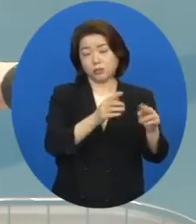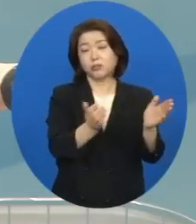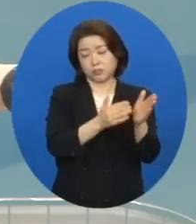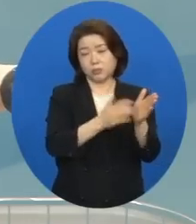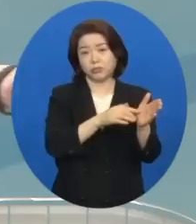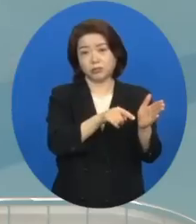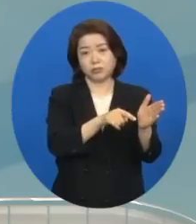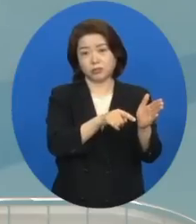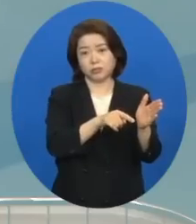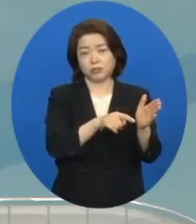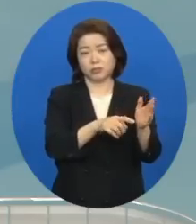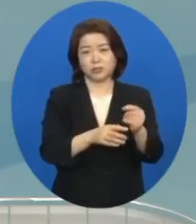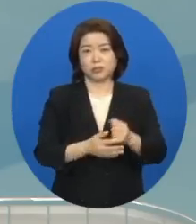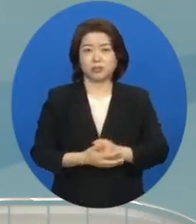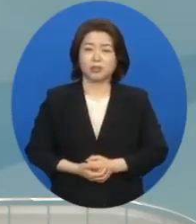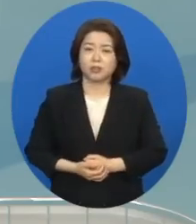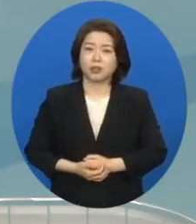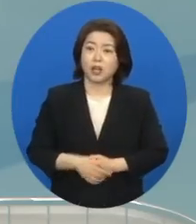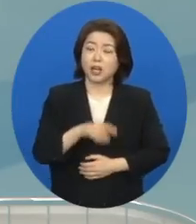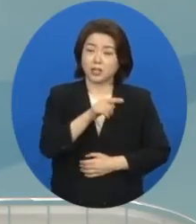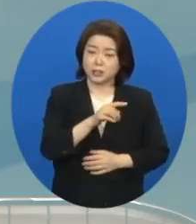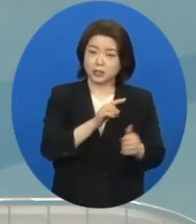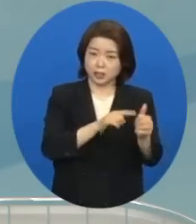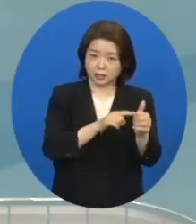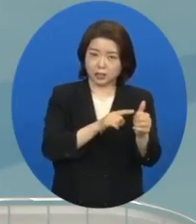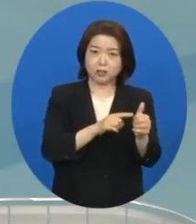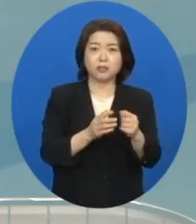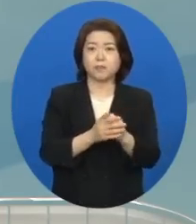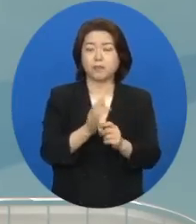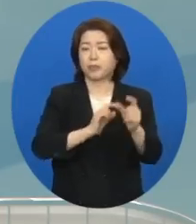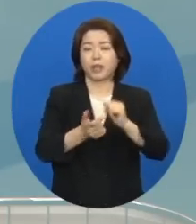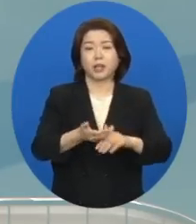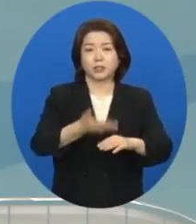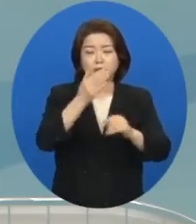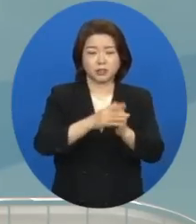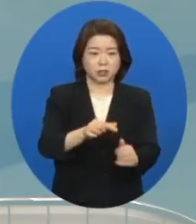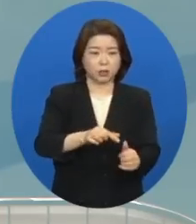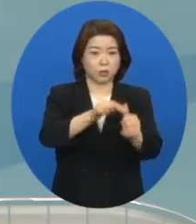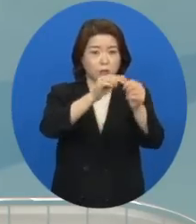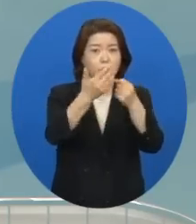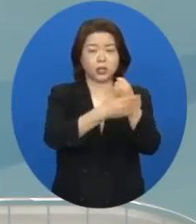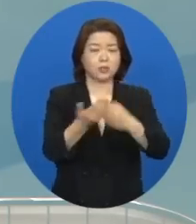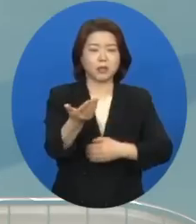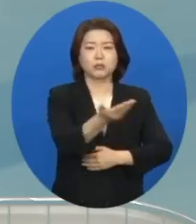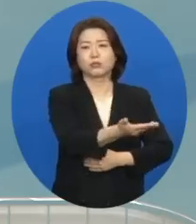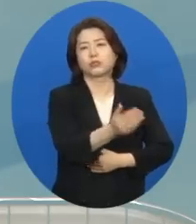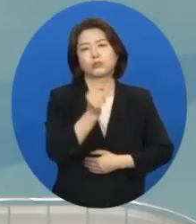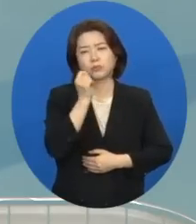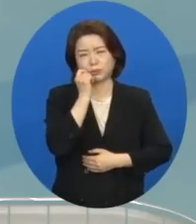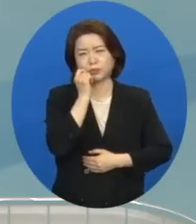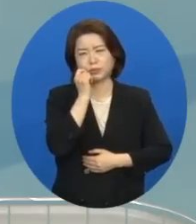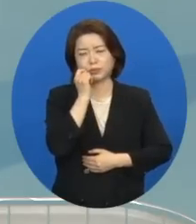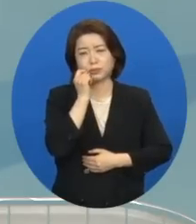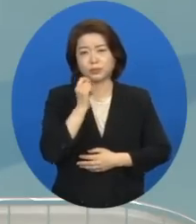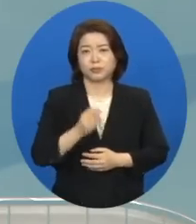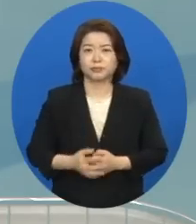전부예요. 그래서 그에게는 더 이상 구원의 은혜가 임하지 못하게 된 거죠.